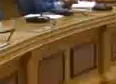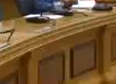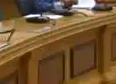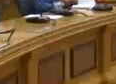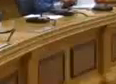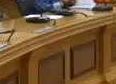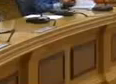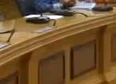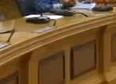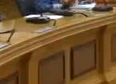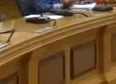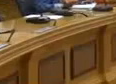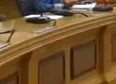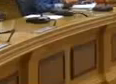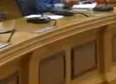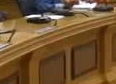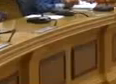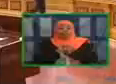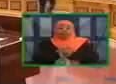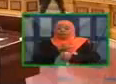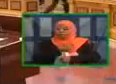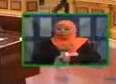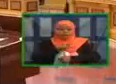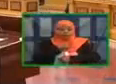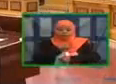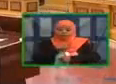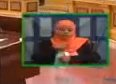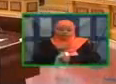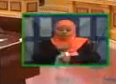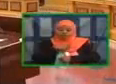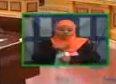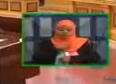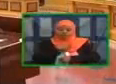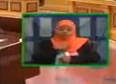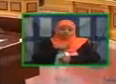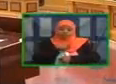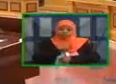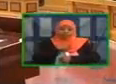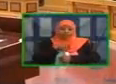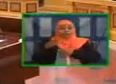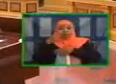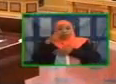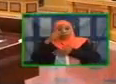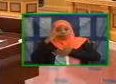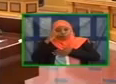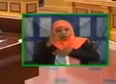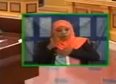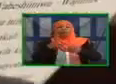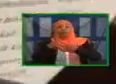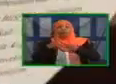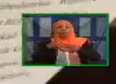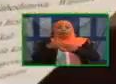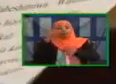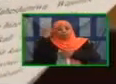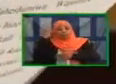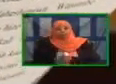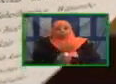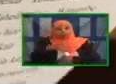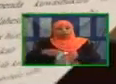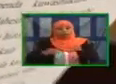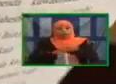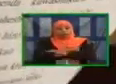kupuuza propaganda zinazosambazwa na chama cha wananchi CUF kwa wakati wote. Katibu mkuu wa chama hicho Maalim Seif Sharif Hamadi ataapishwa kuwa